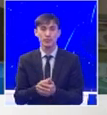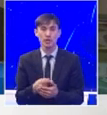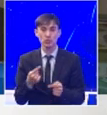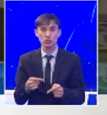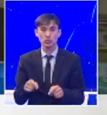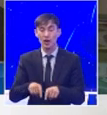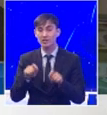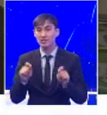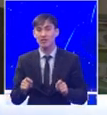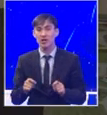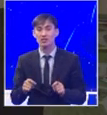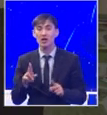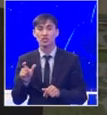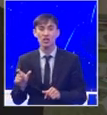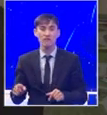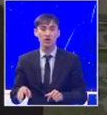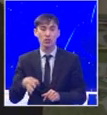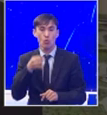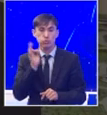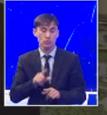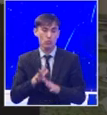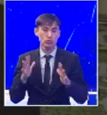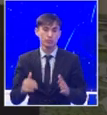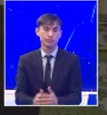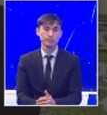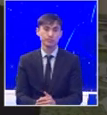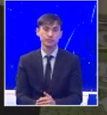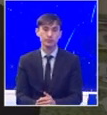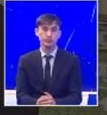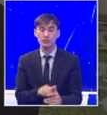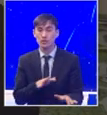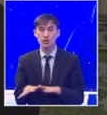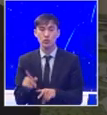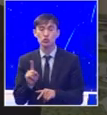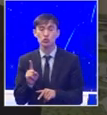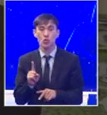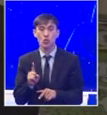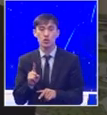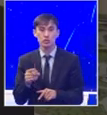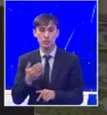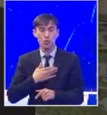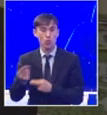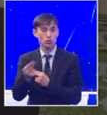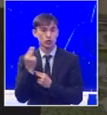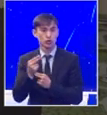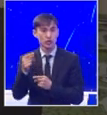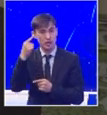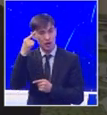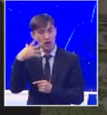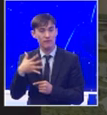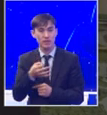уже раскрываюсь сама как человек. Мне делают то, чему меня учили, что мне